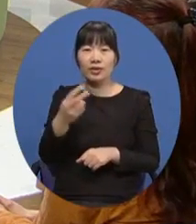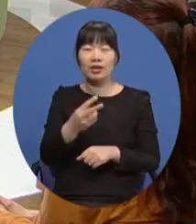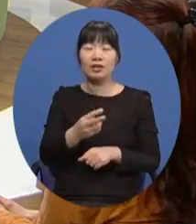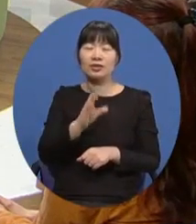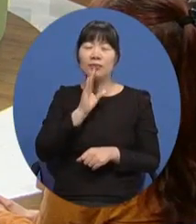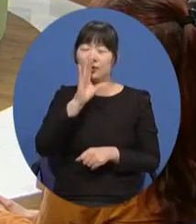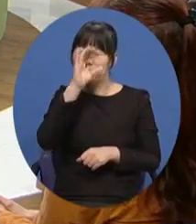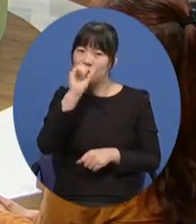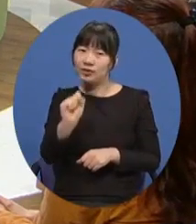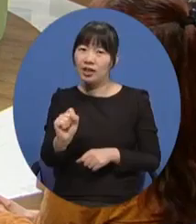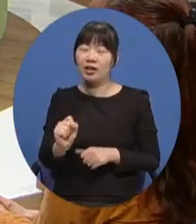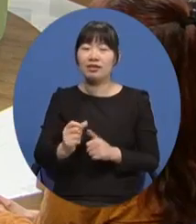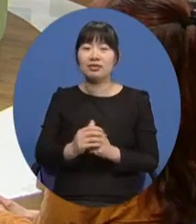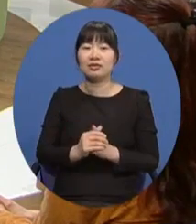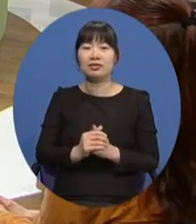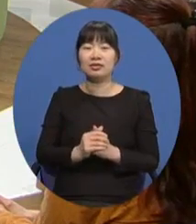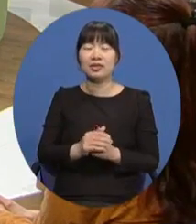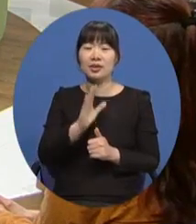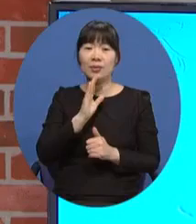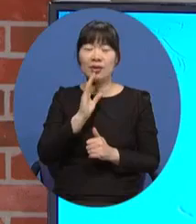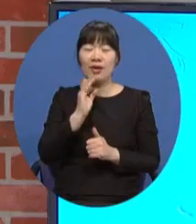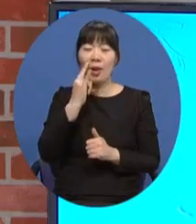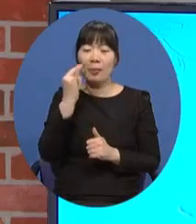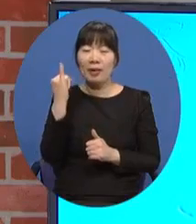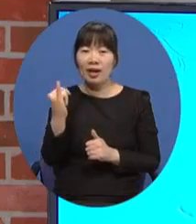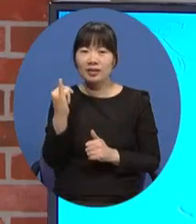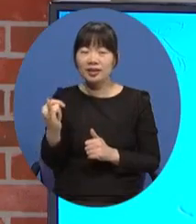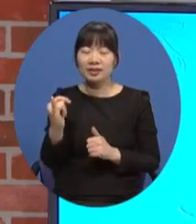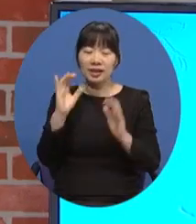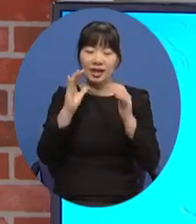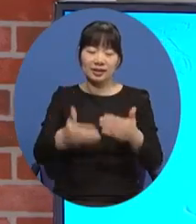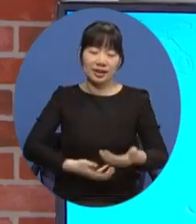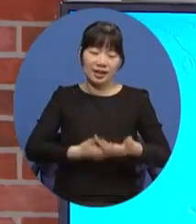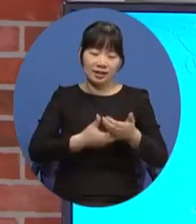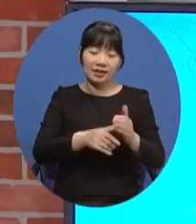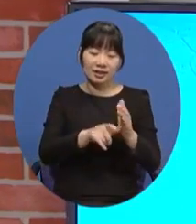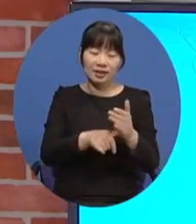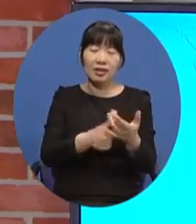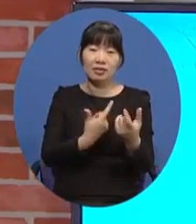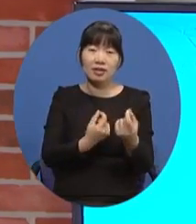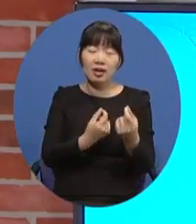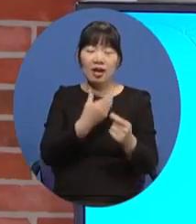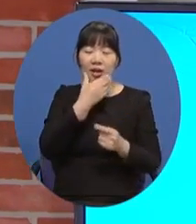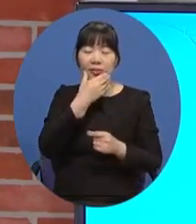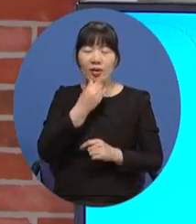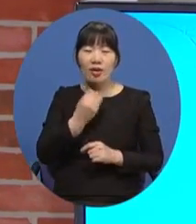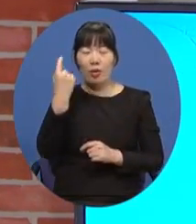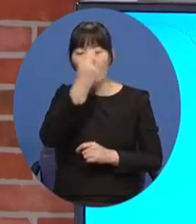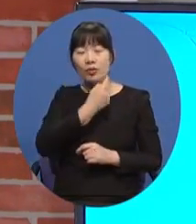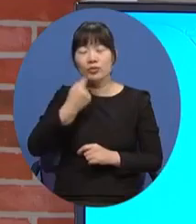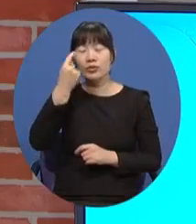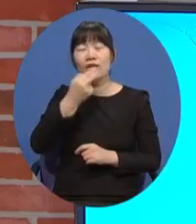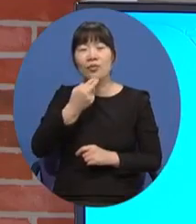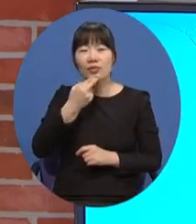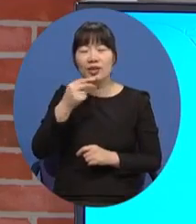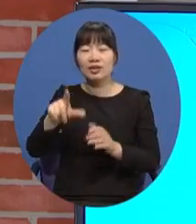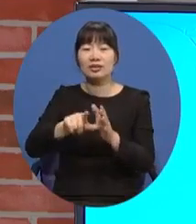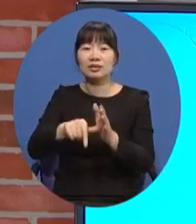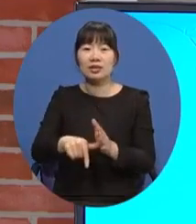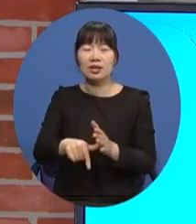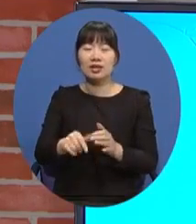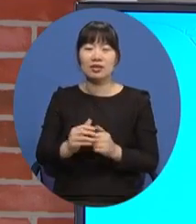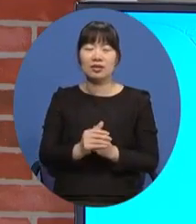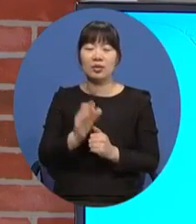참 좋다. 여러분 정말 이 엄마가 아기를 안았을 때만큼 행복한 얼굴은 없습니다. 그때는